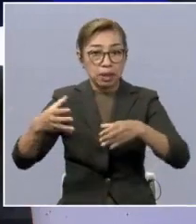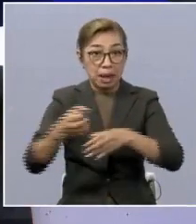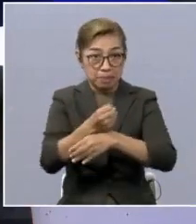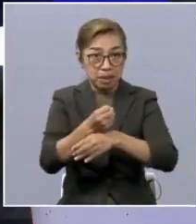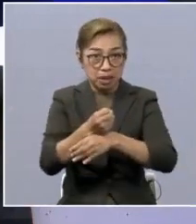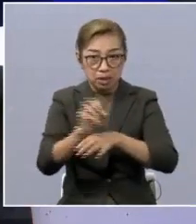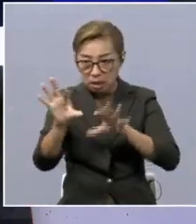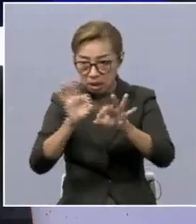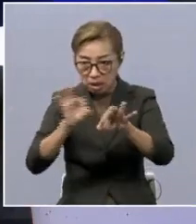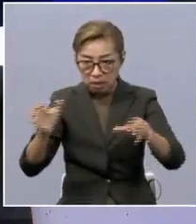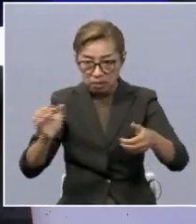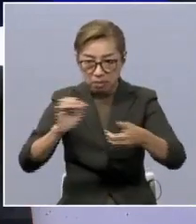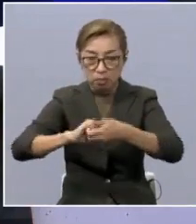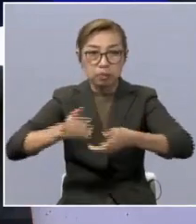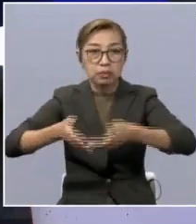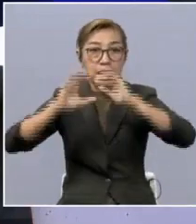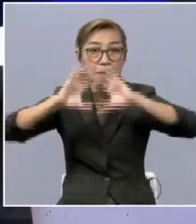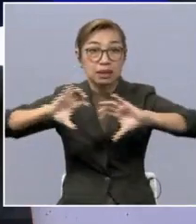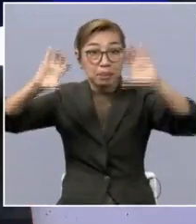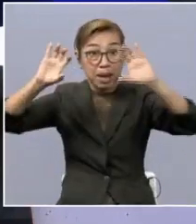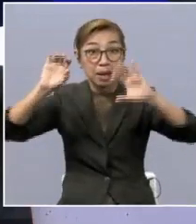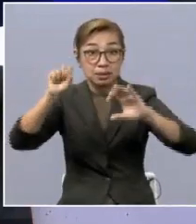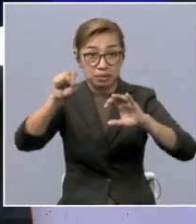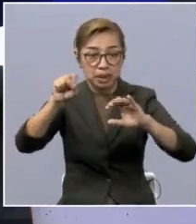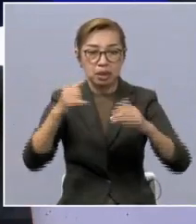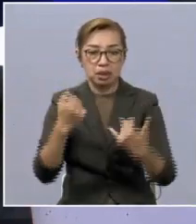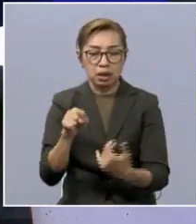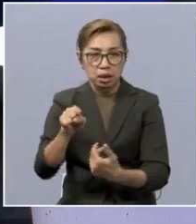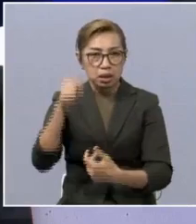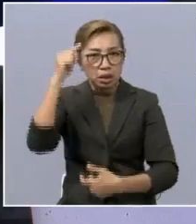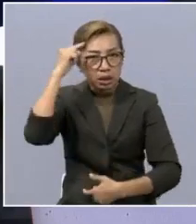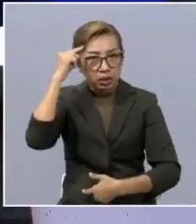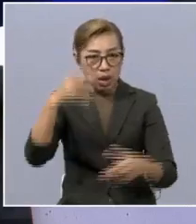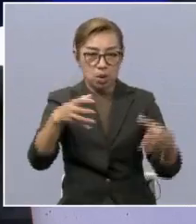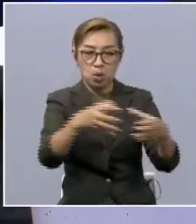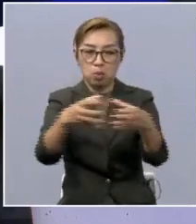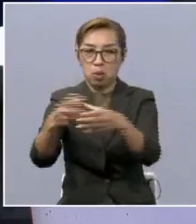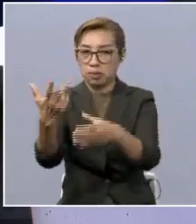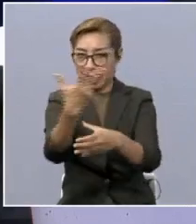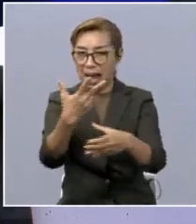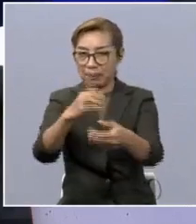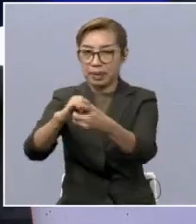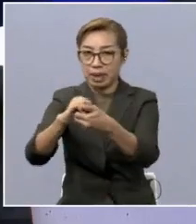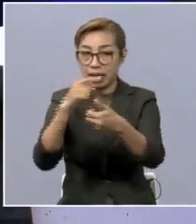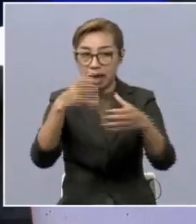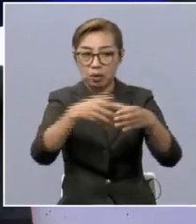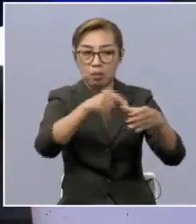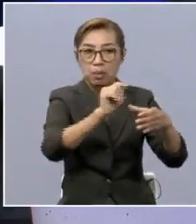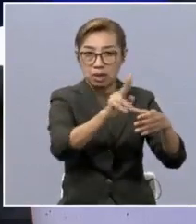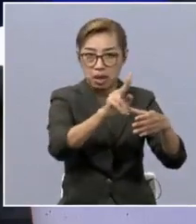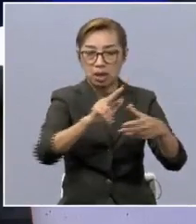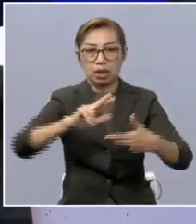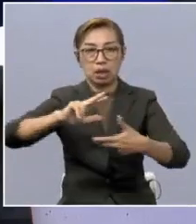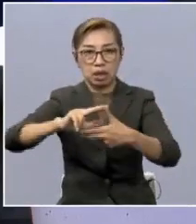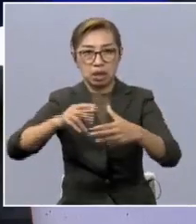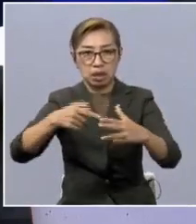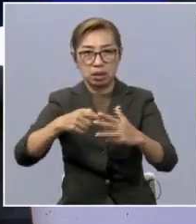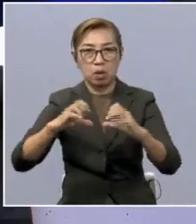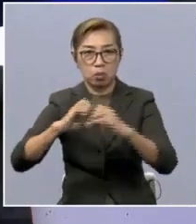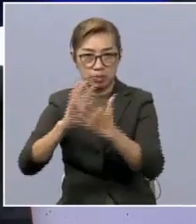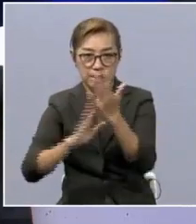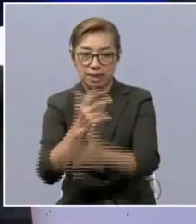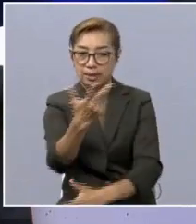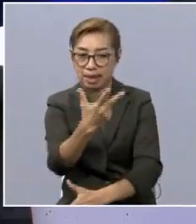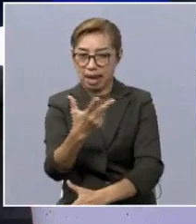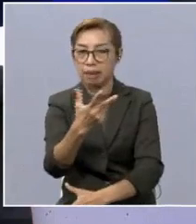ดตั้งรัฐบาลสูตรที่คนพูดถึงกันเยอะก็คือ3พรรคนี้ฮะพรรคเพื่อไทย พลังประชารัฐแล้วก็ภูมิใจไท